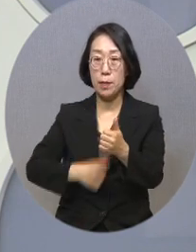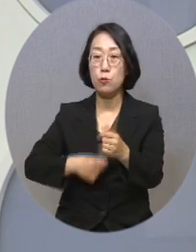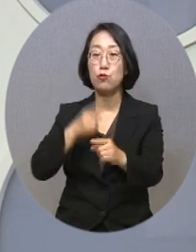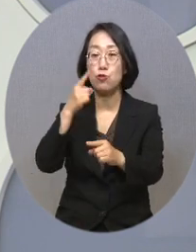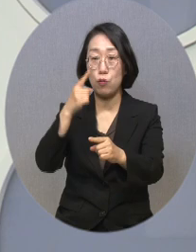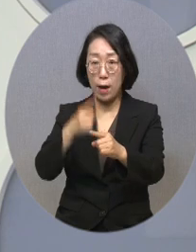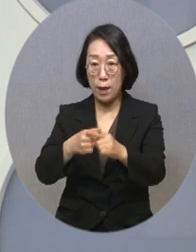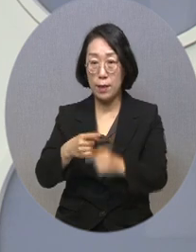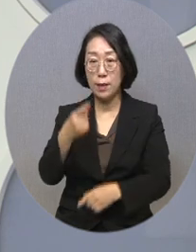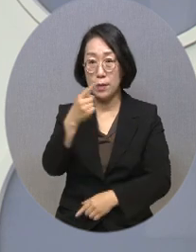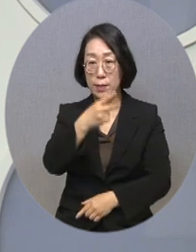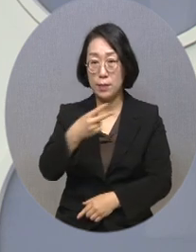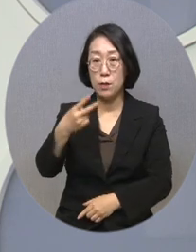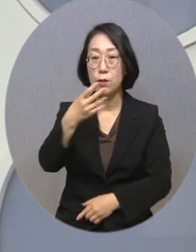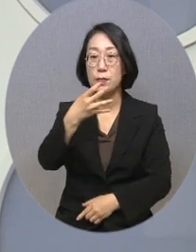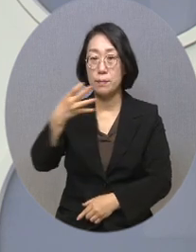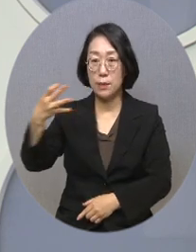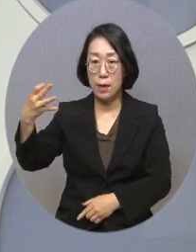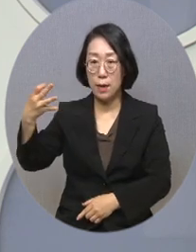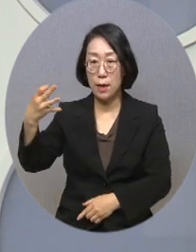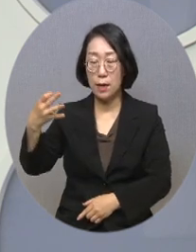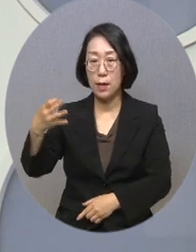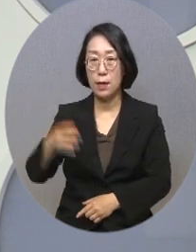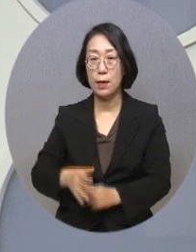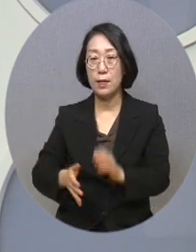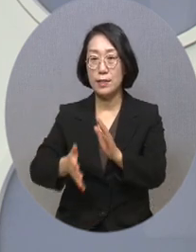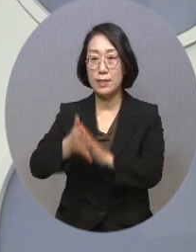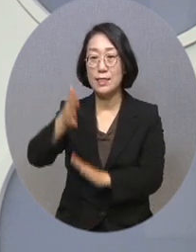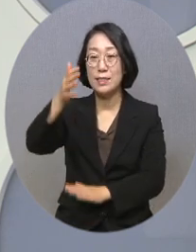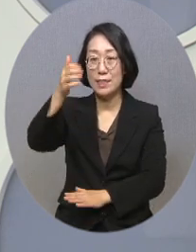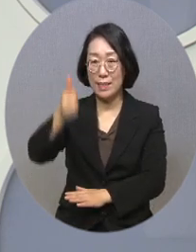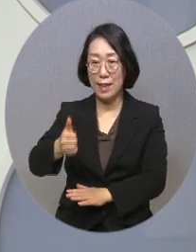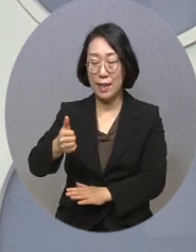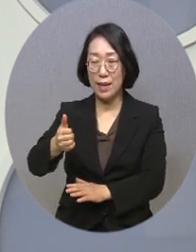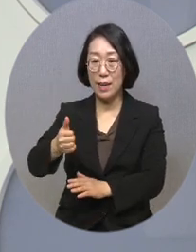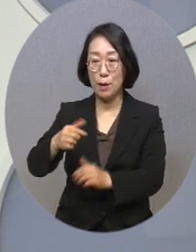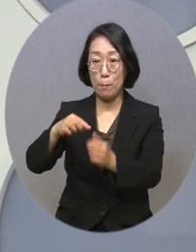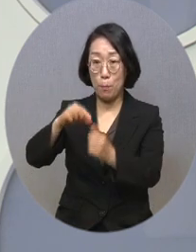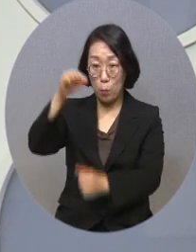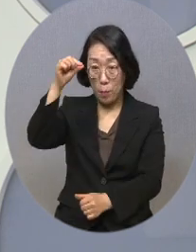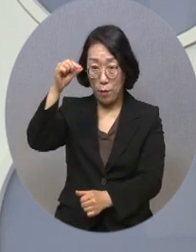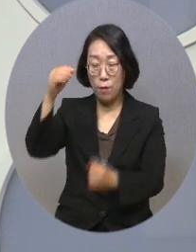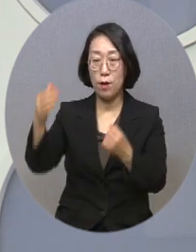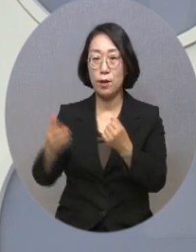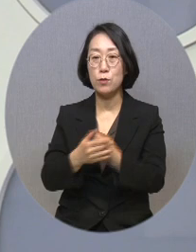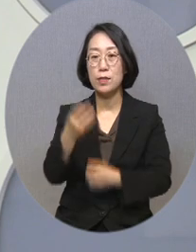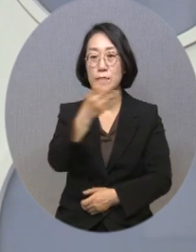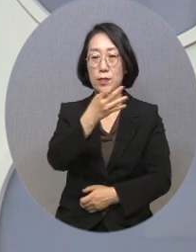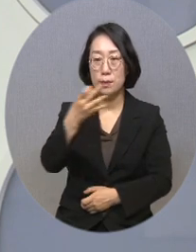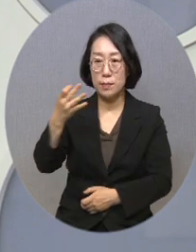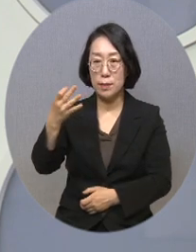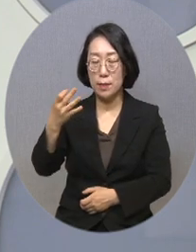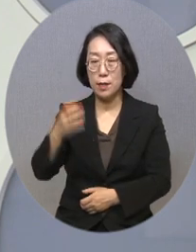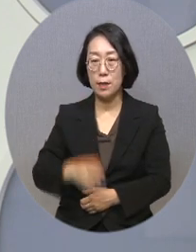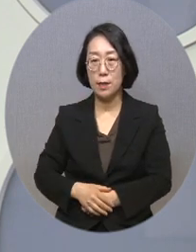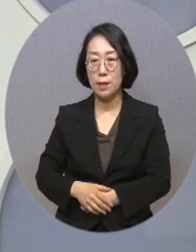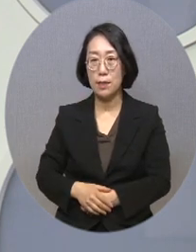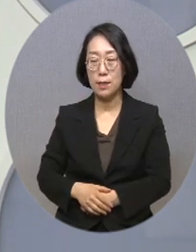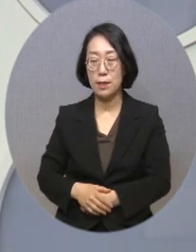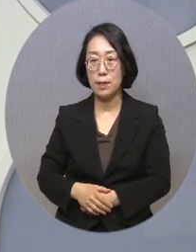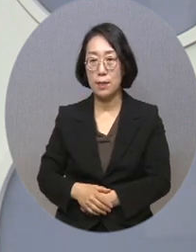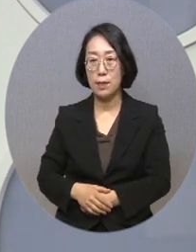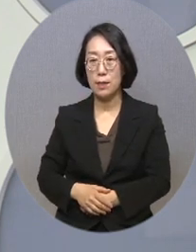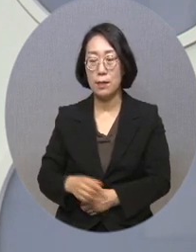중간인 2014년도 여주시장에 당선돼서 그래서 2014년 6월 30일까지